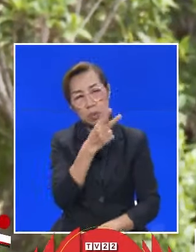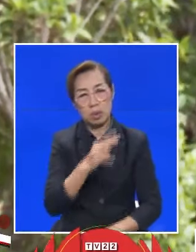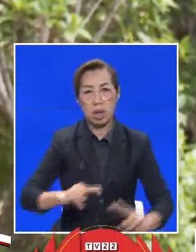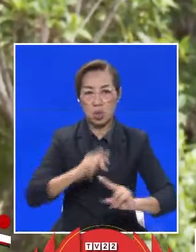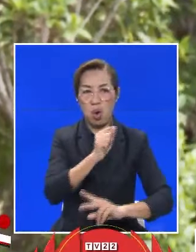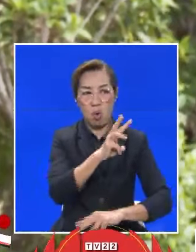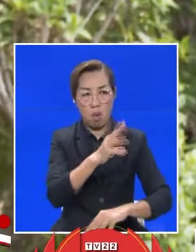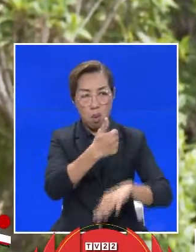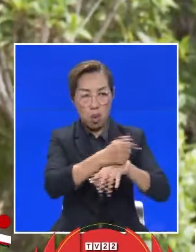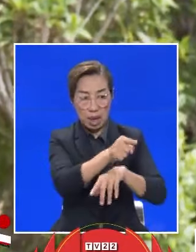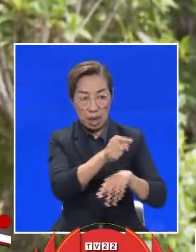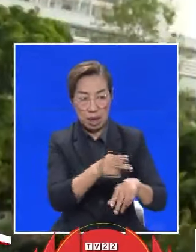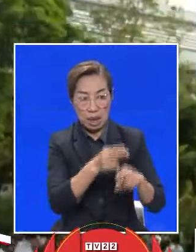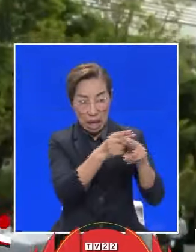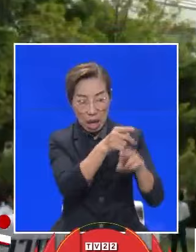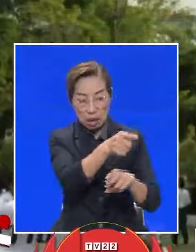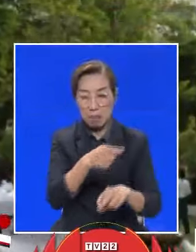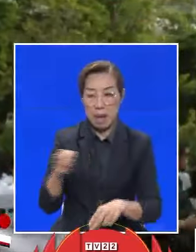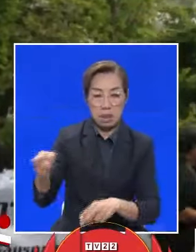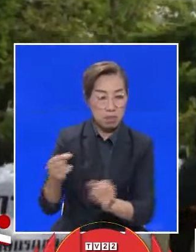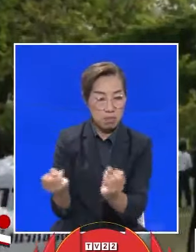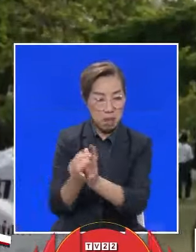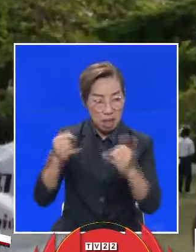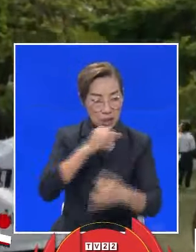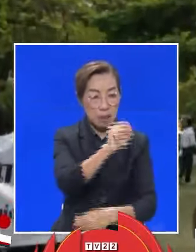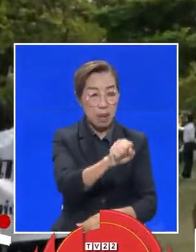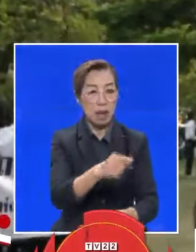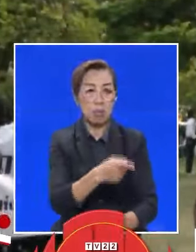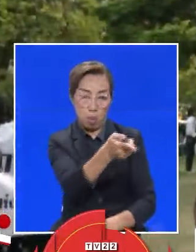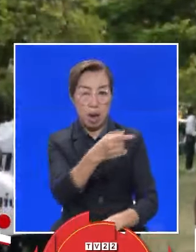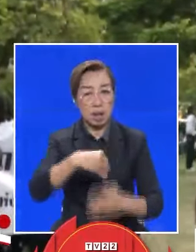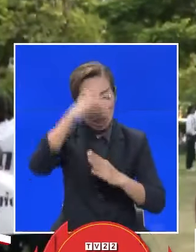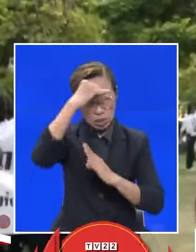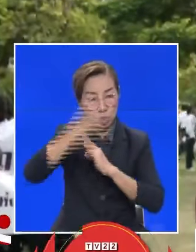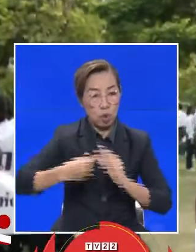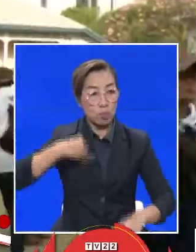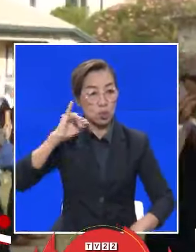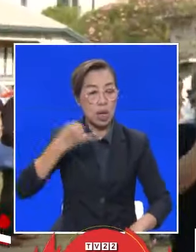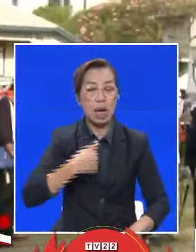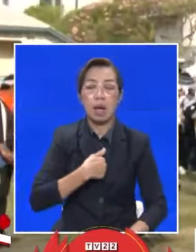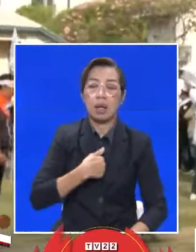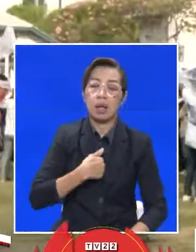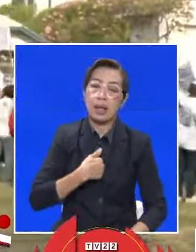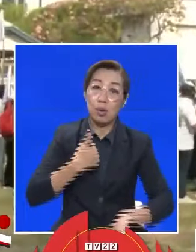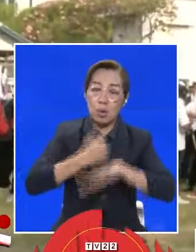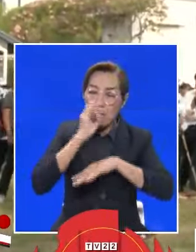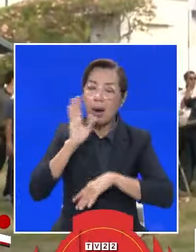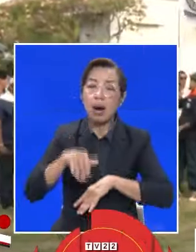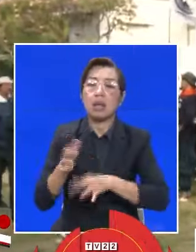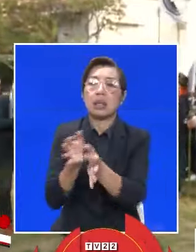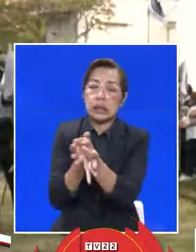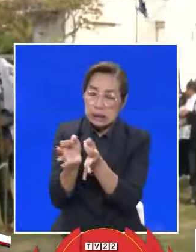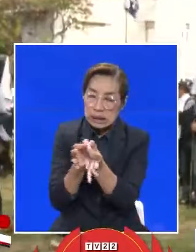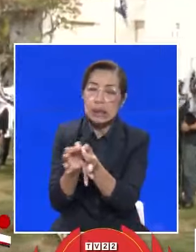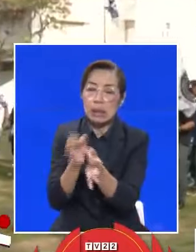ล่าเพราะรัฐมนตรีจบมาจากจุฬาเนี่ยท่านก็บอกว่าก็พยายามบอกและคิดว่าทางอุเทนถวายก็เข้าใจเพราะทุกครั้งที่ประชุมก็บอกฝั่งเดียว